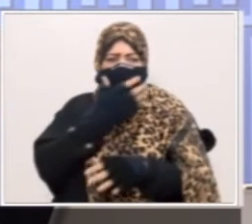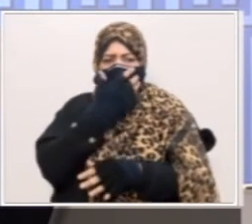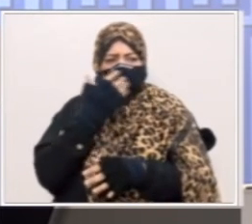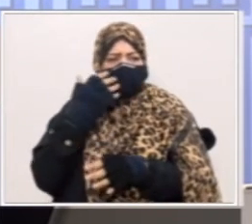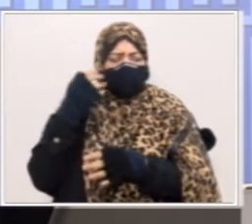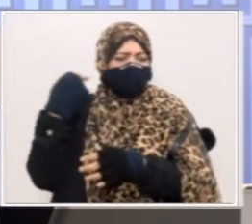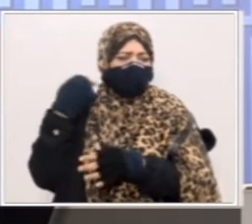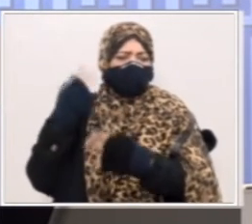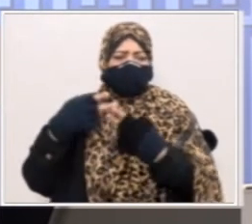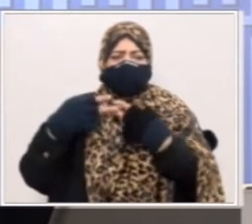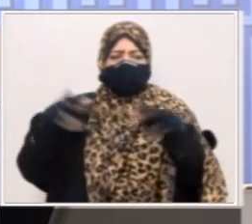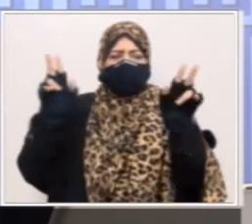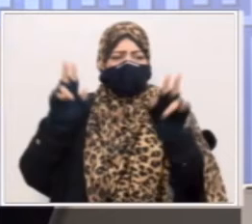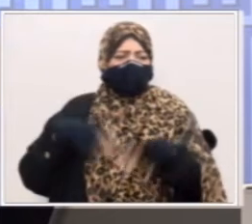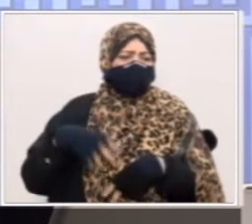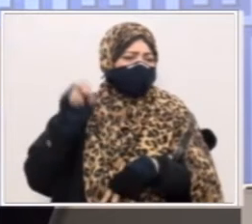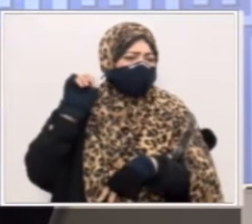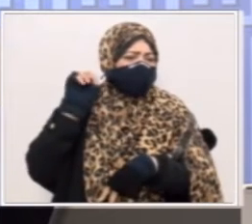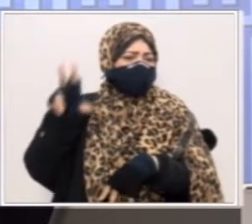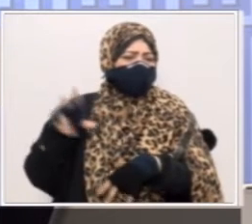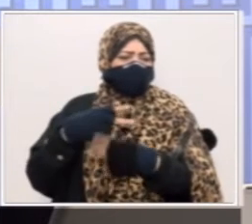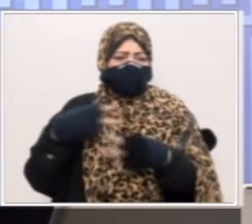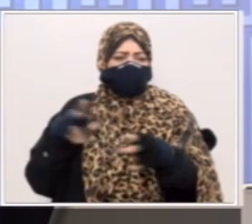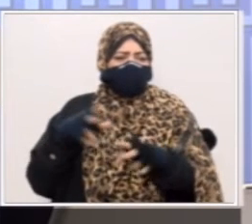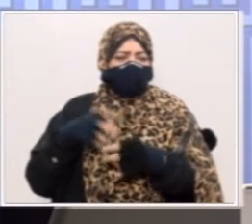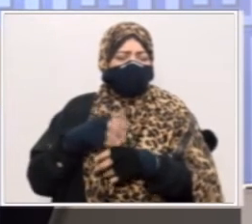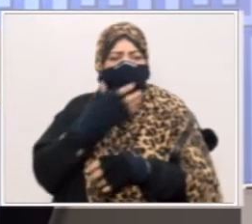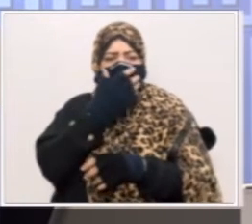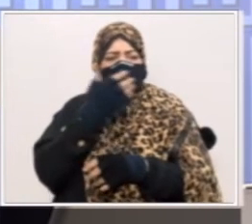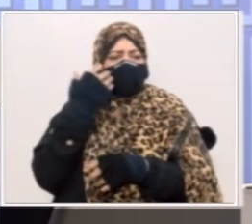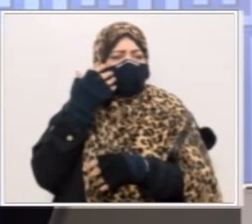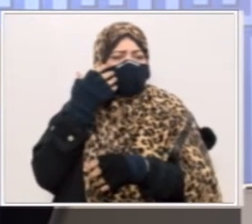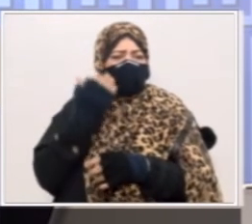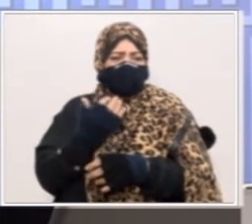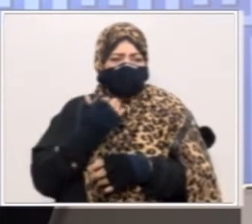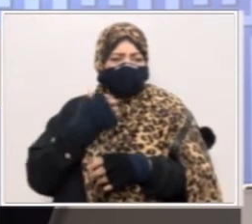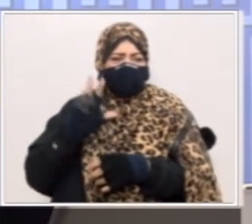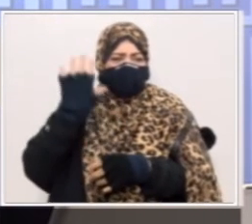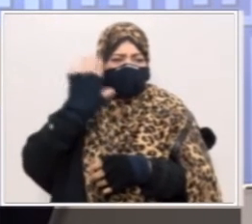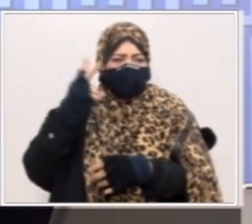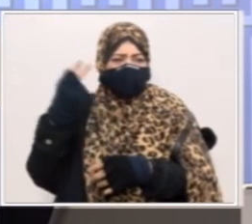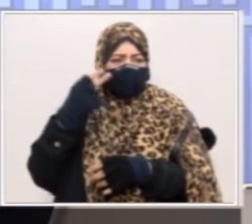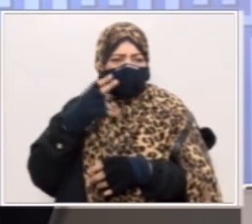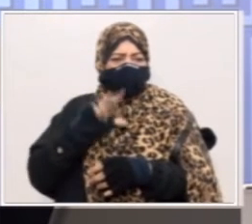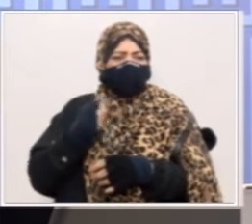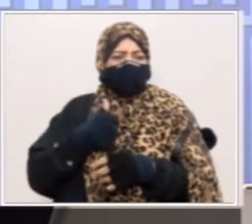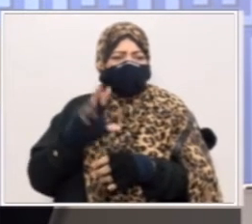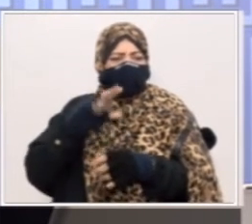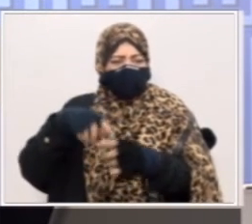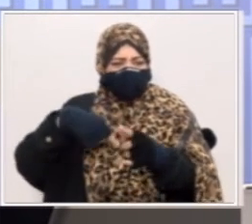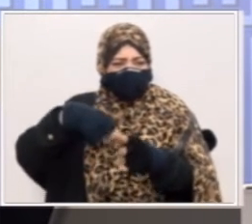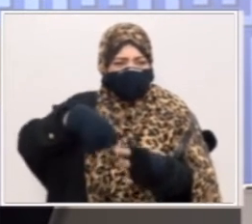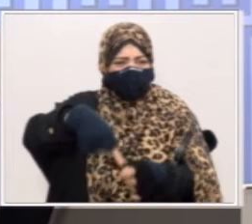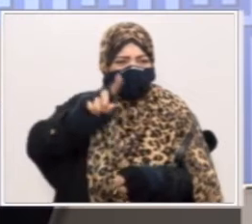شعبان كله، وكان يفصل بين شعبان وبين رمضان الأيام الأخيرة فقط في